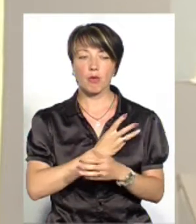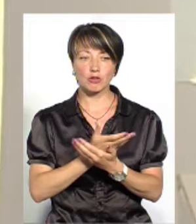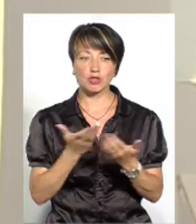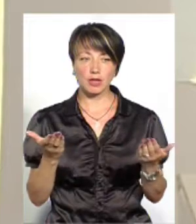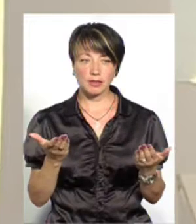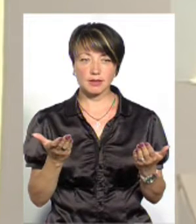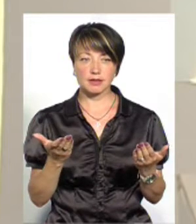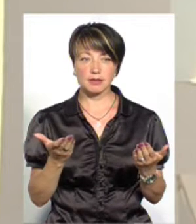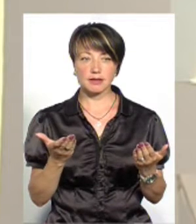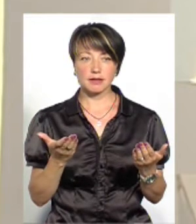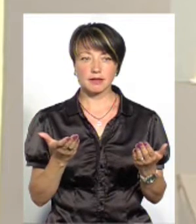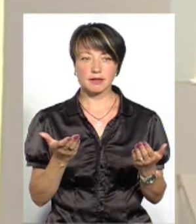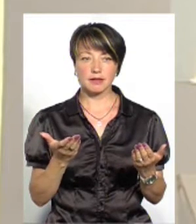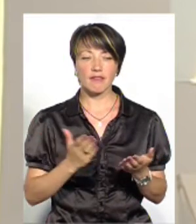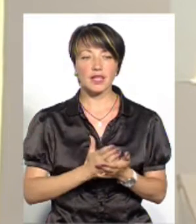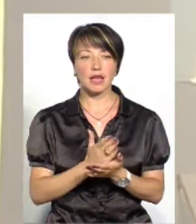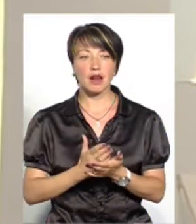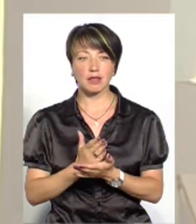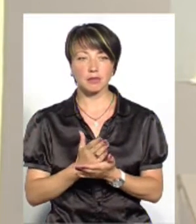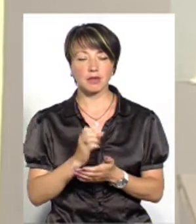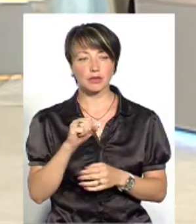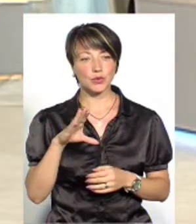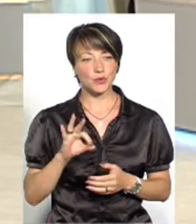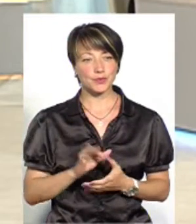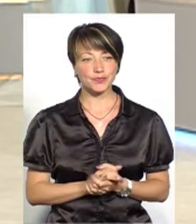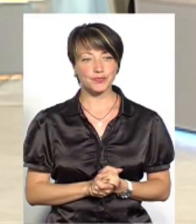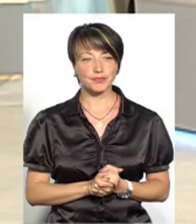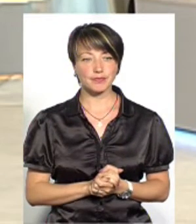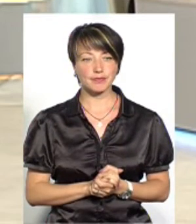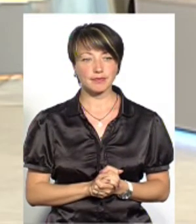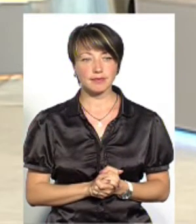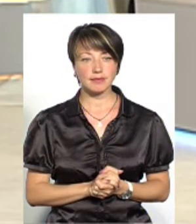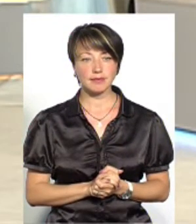побажання зробіть ветеранам?